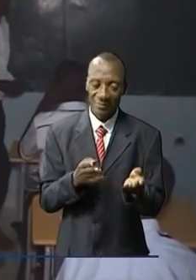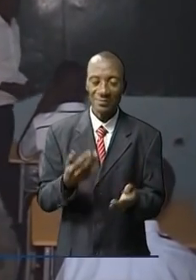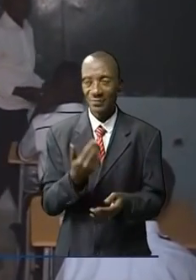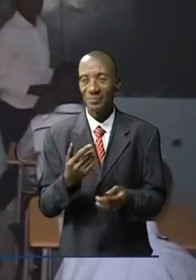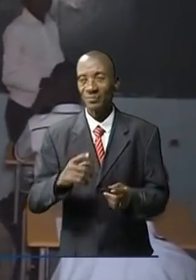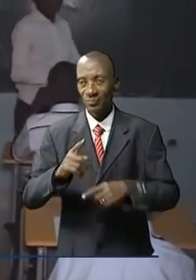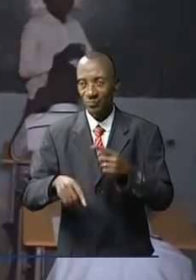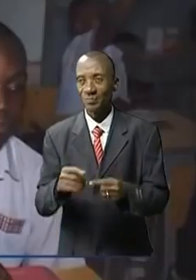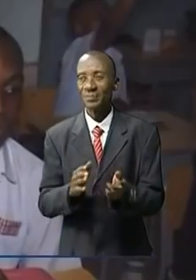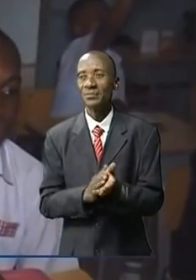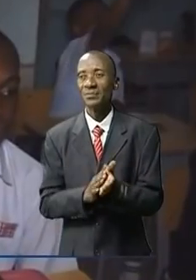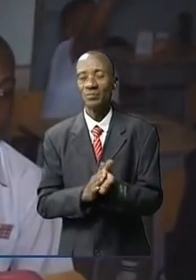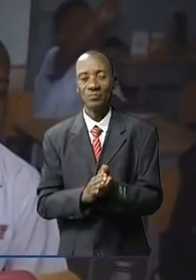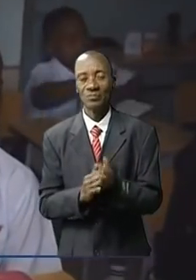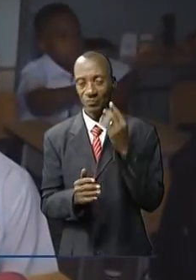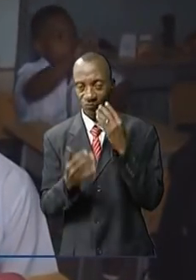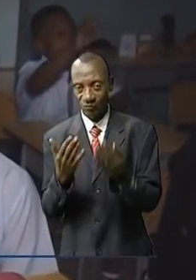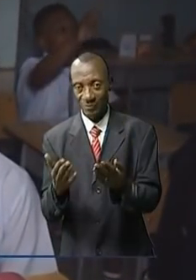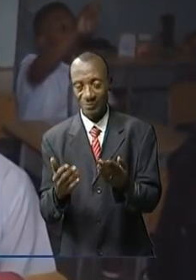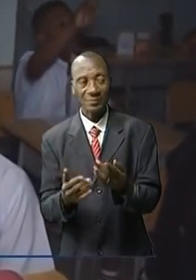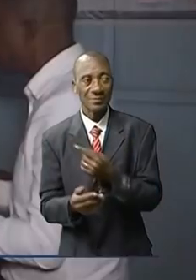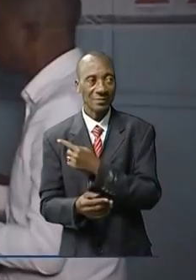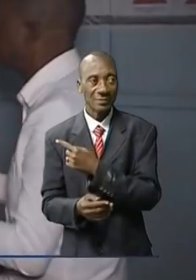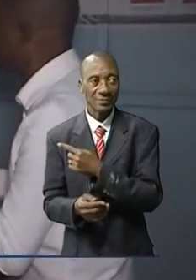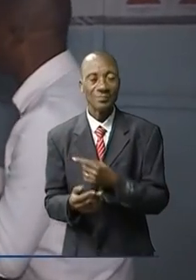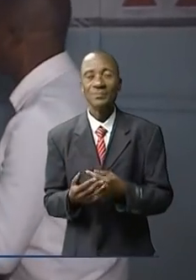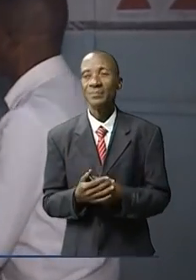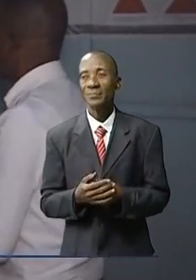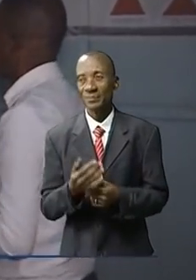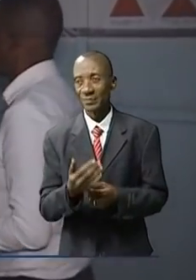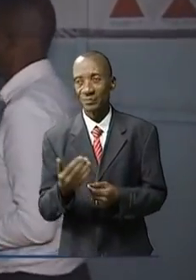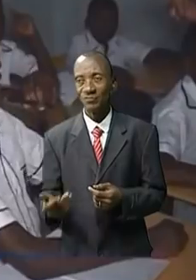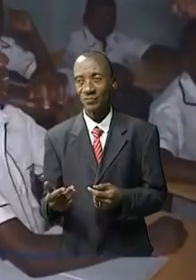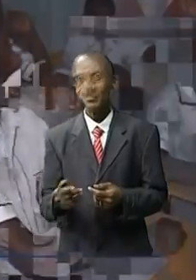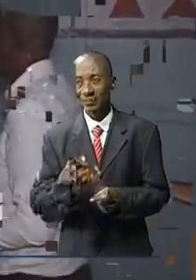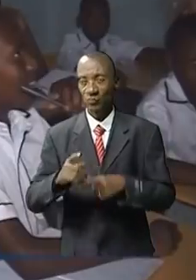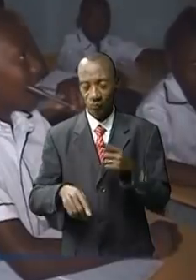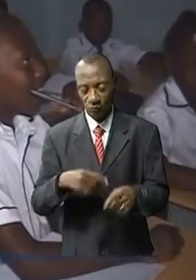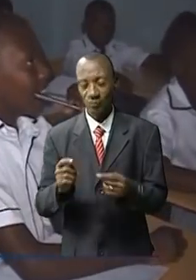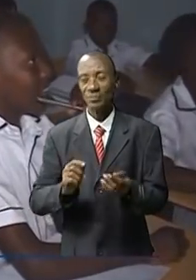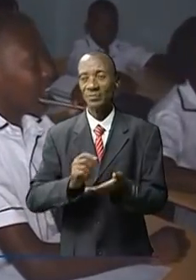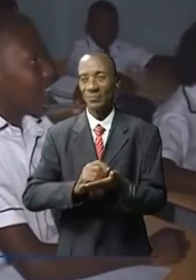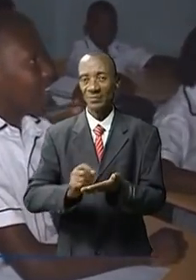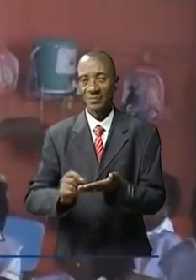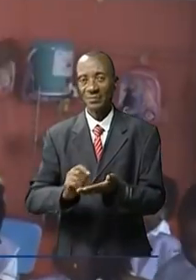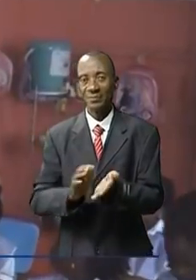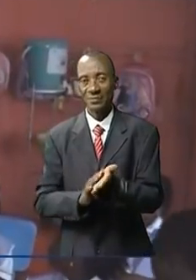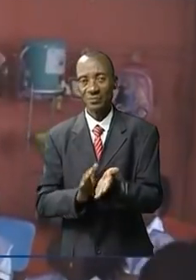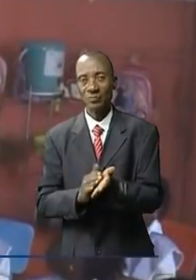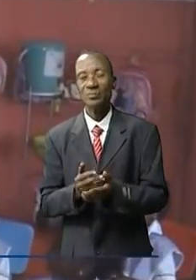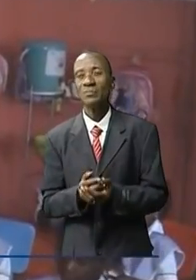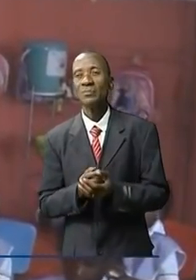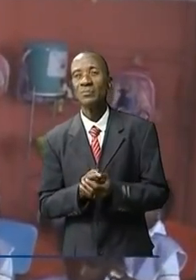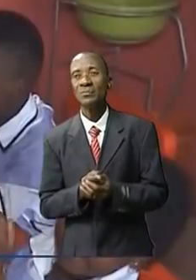les catégories d'enfants, ceux dits normaux et ceux ayant de besoins spécifiques, notamment les autistes. Notre